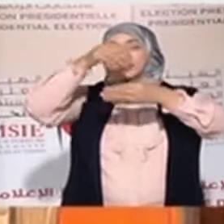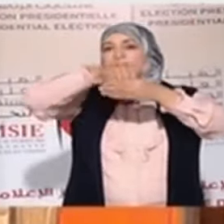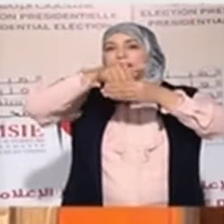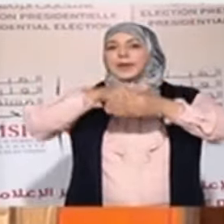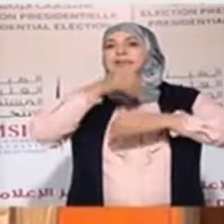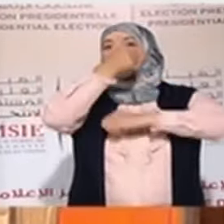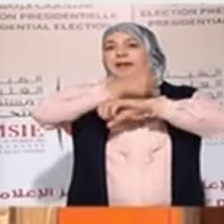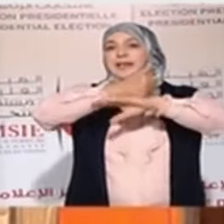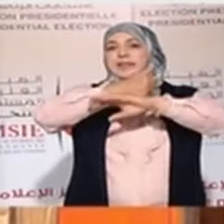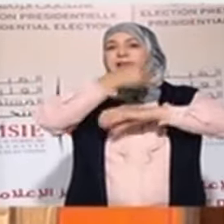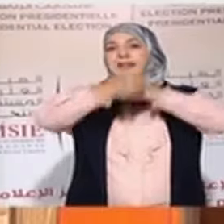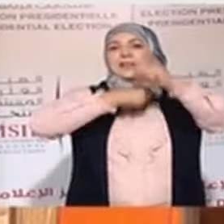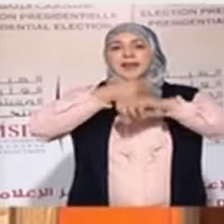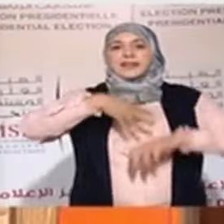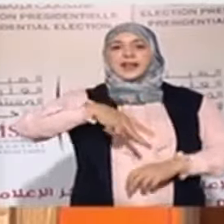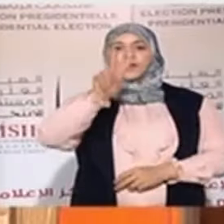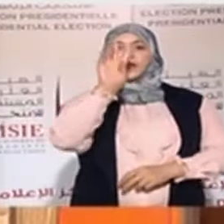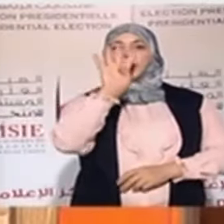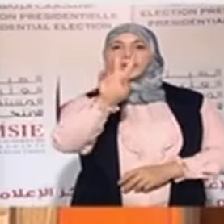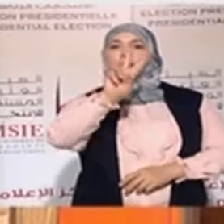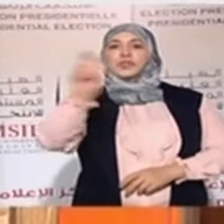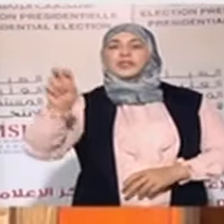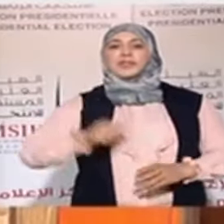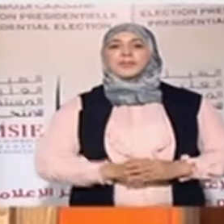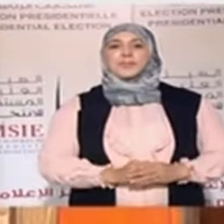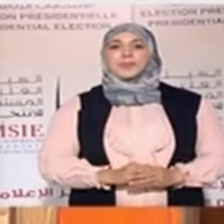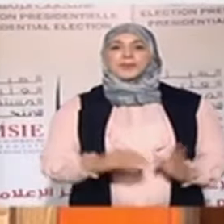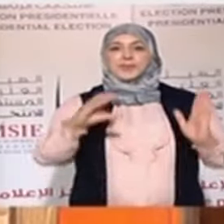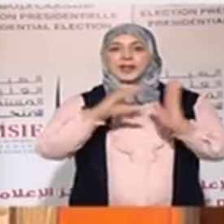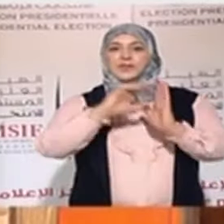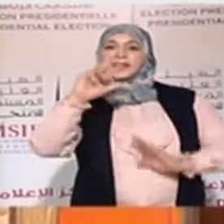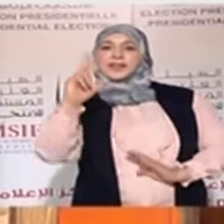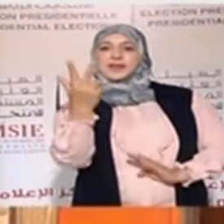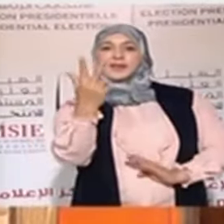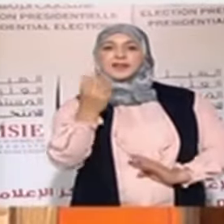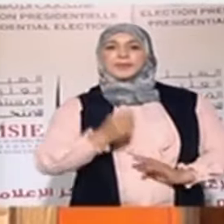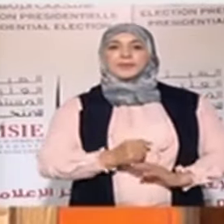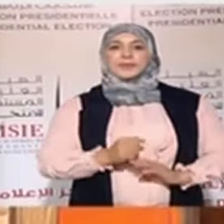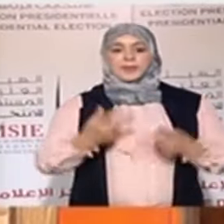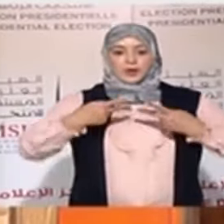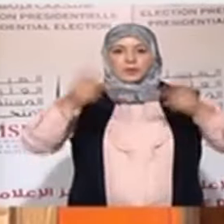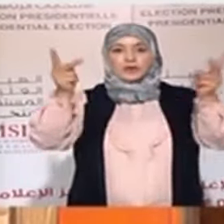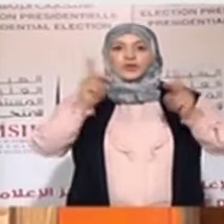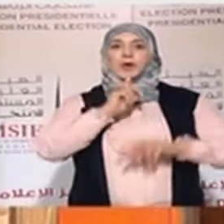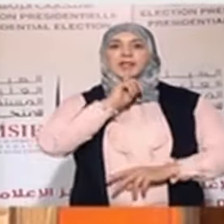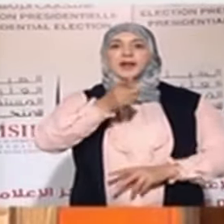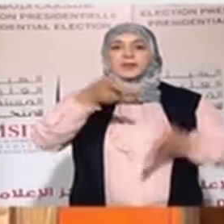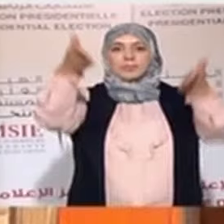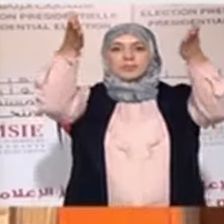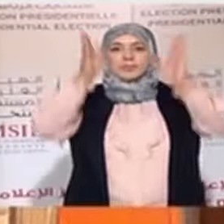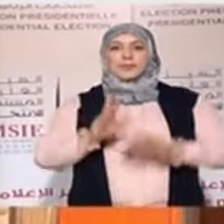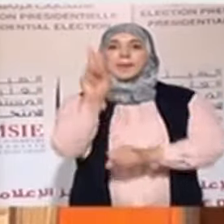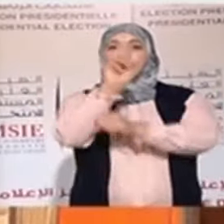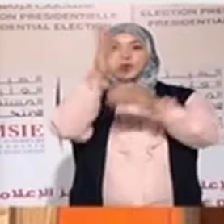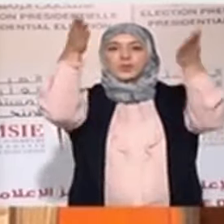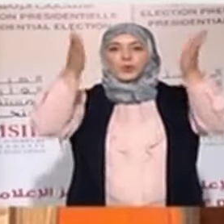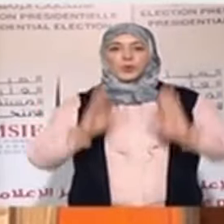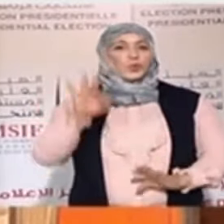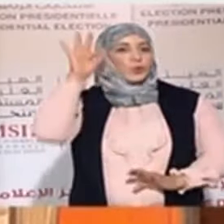الرئاسية لسنة 2024. الفصل الثالث ينشر هذا القرار بالرائد الرسمي للجمهورية